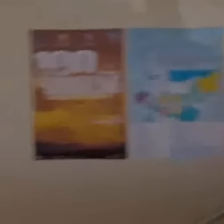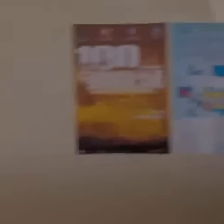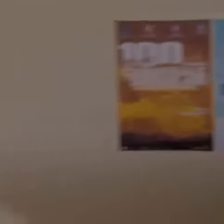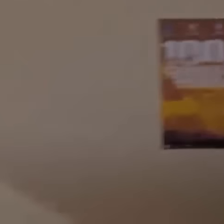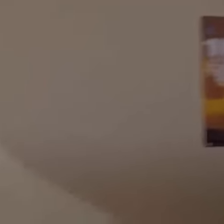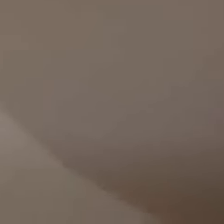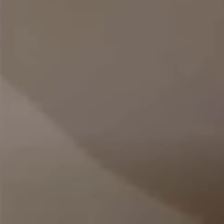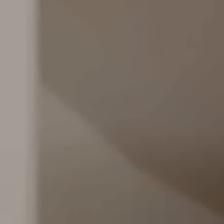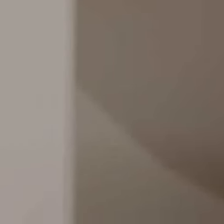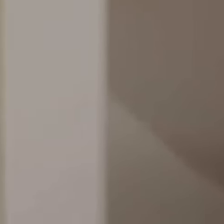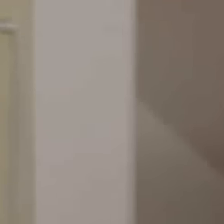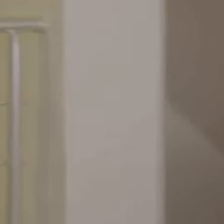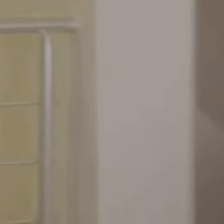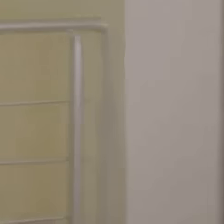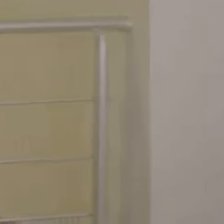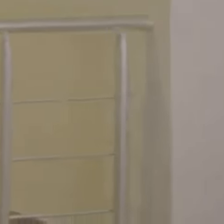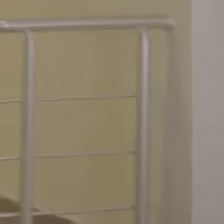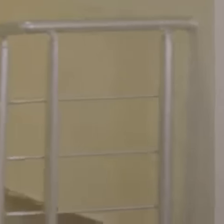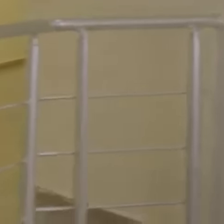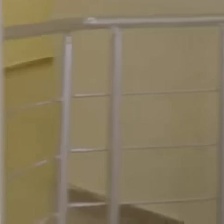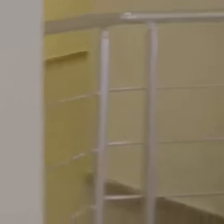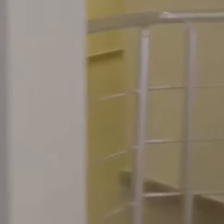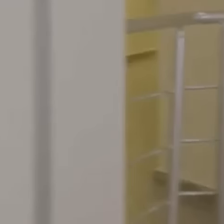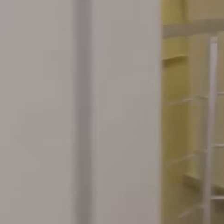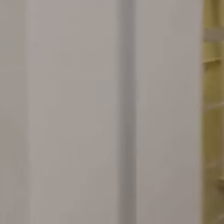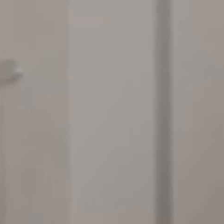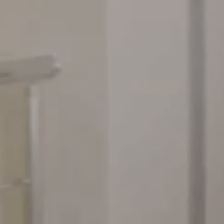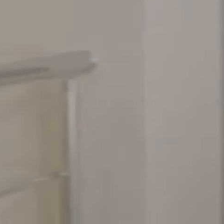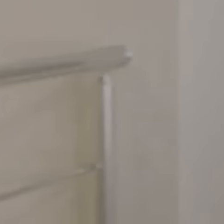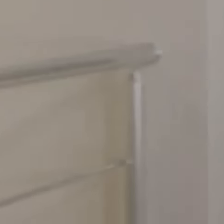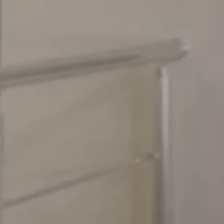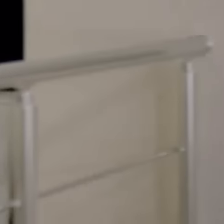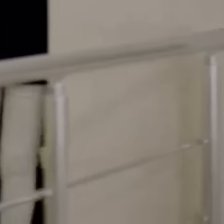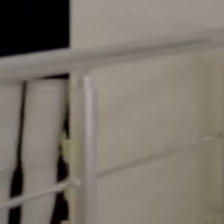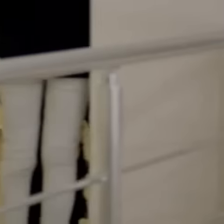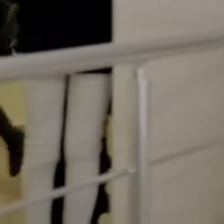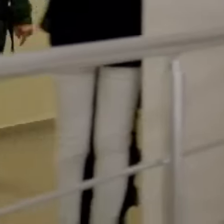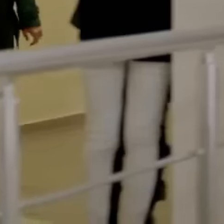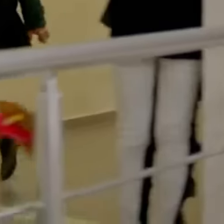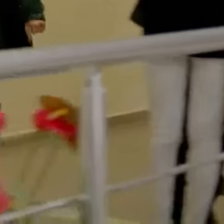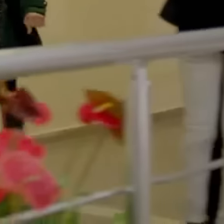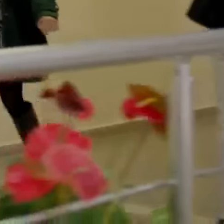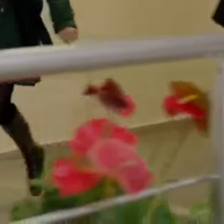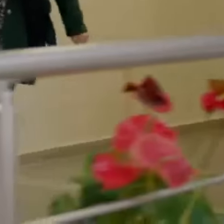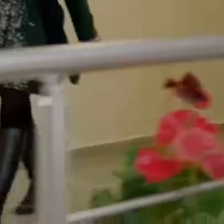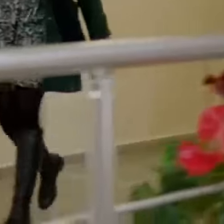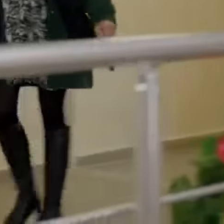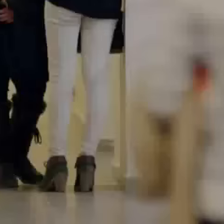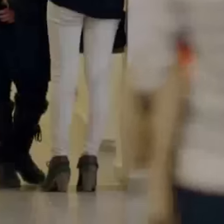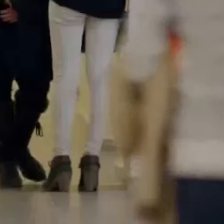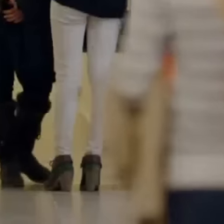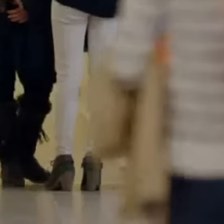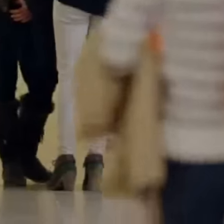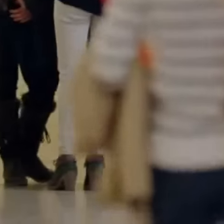Merdivenin altına denk gelen yan diğer koridorda Reyhan sağına soluna bakarak yürüyor. Üzerine dökümlü bir elbise ve uzun ceket